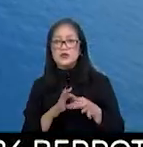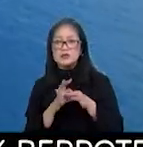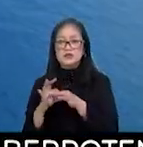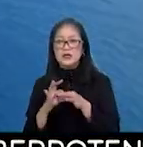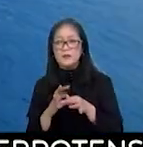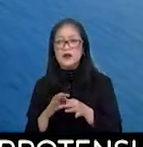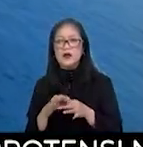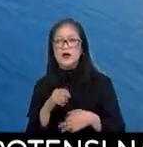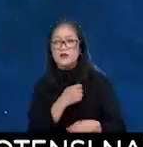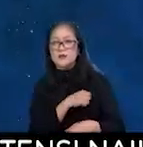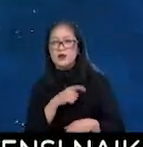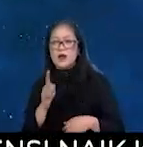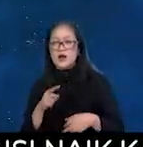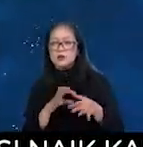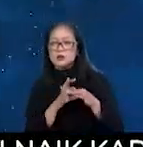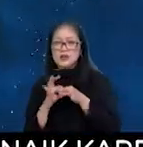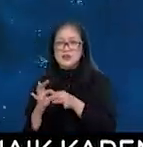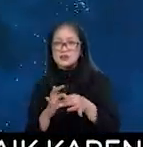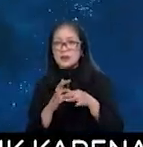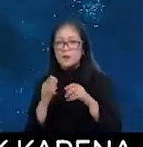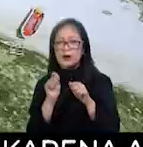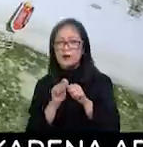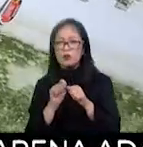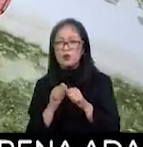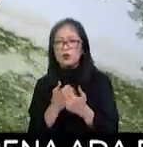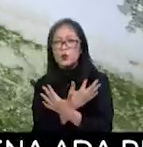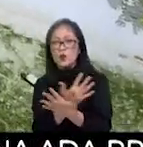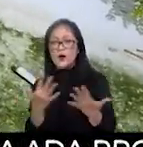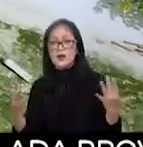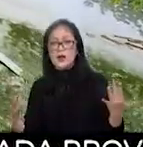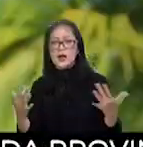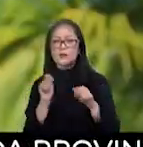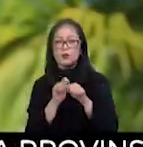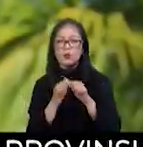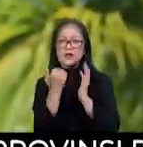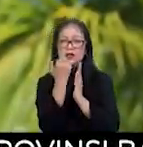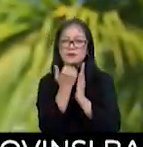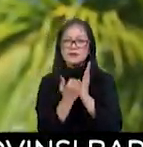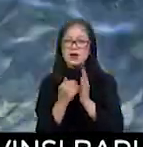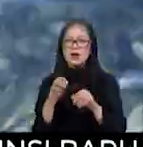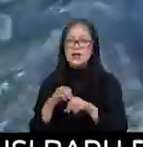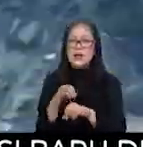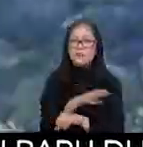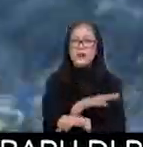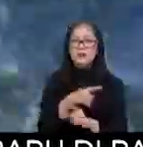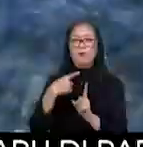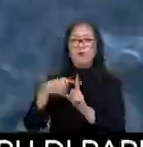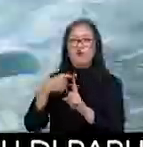kebijakan yang berpihak kepada masyarakat demi pulihnya sektor pariwisata dan ekonomi kreatif yang berimbas positif pada pertumbuhan